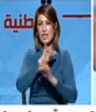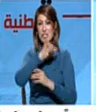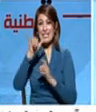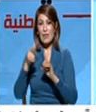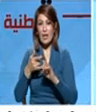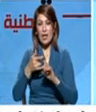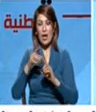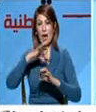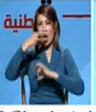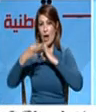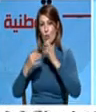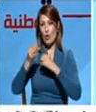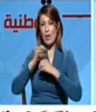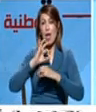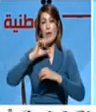المعتمده